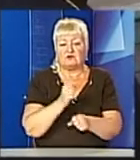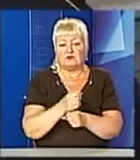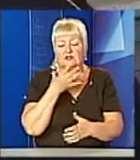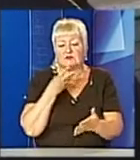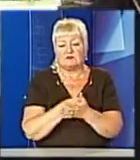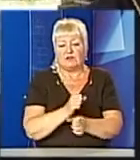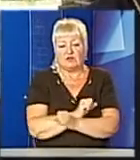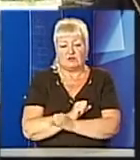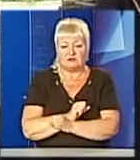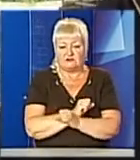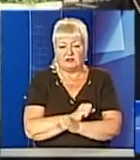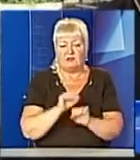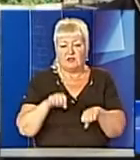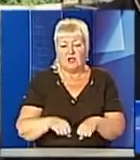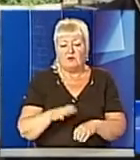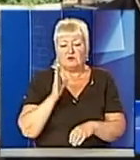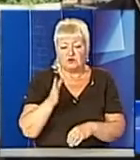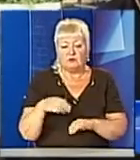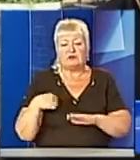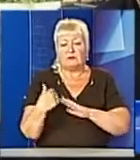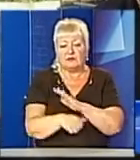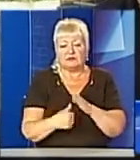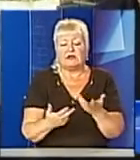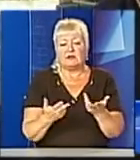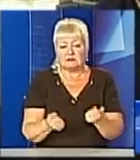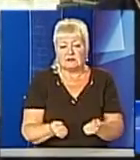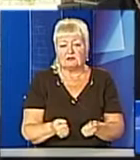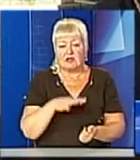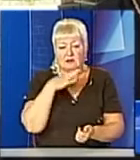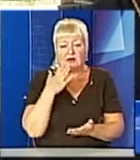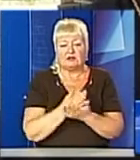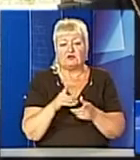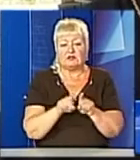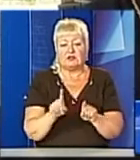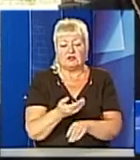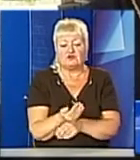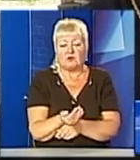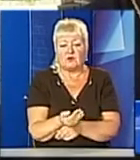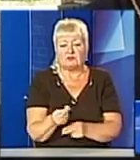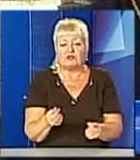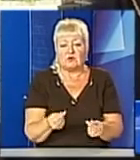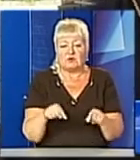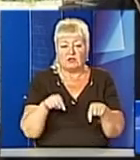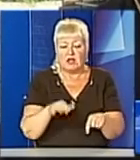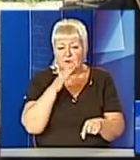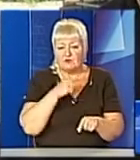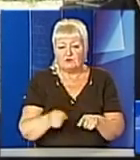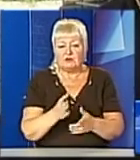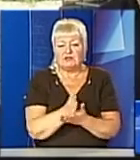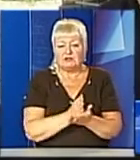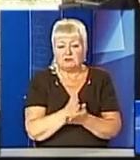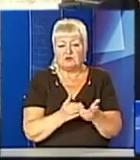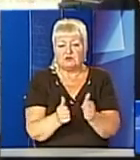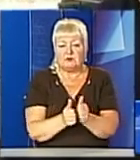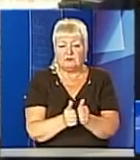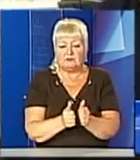своє дозвілля. Можуть бути безхатьки, звичайно. Багато є таких, хто просить гроші тут під час служб біля